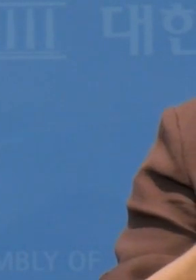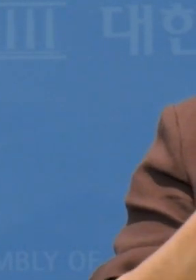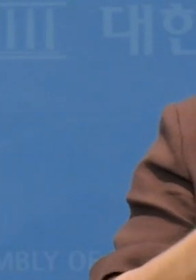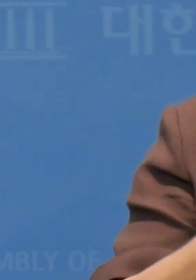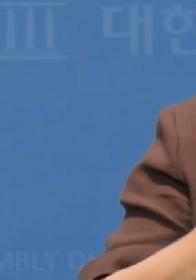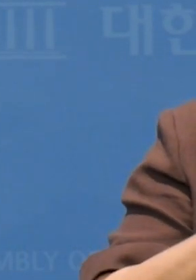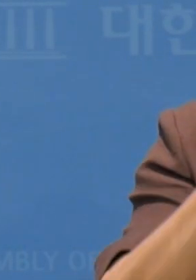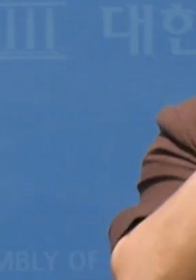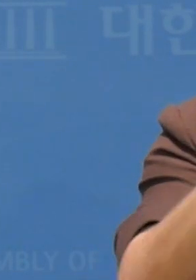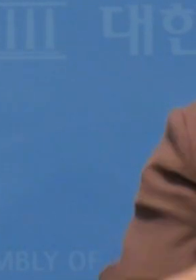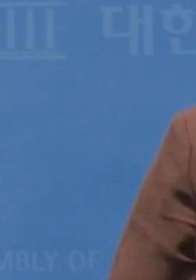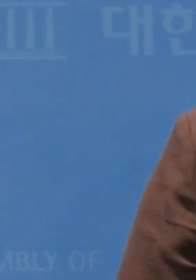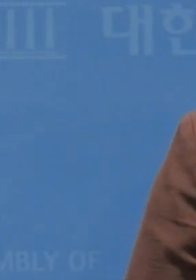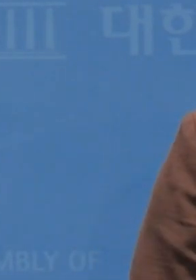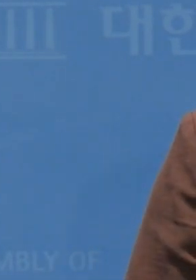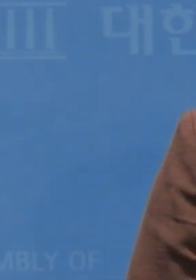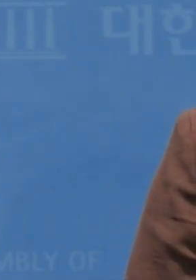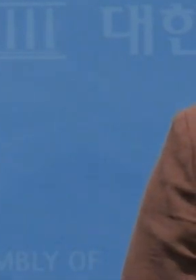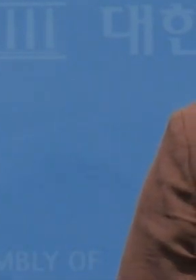납득되지